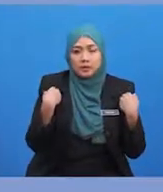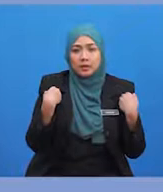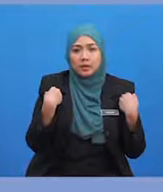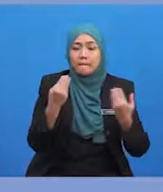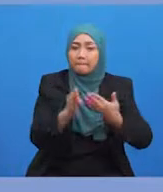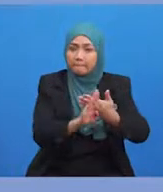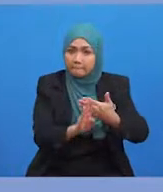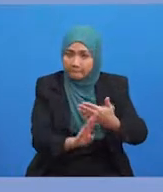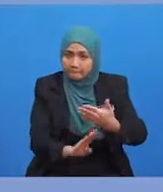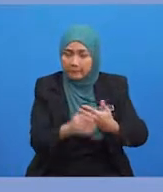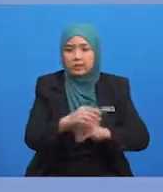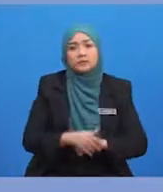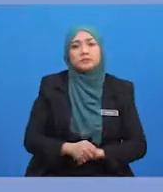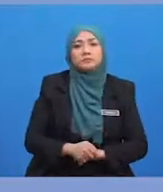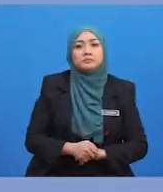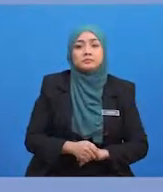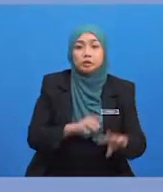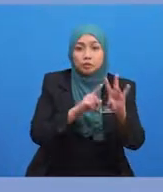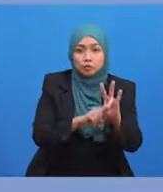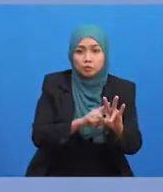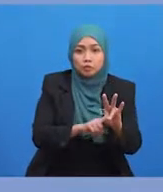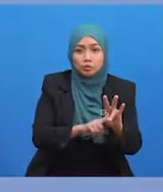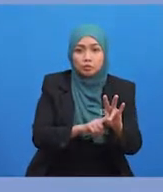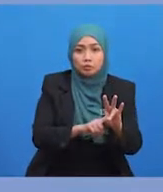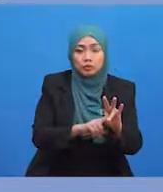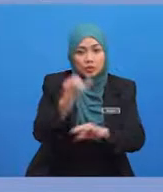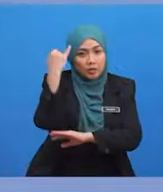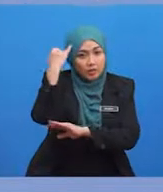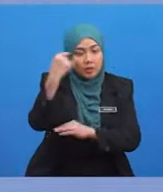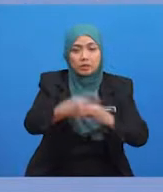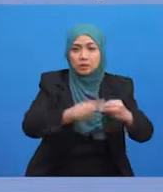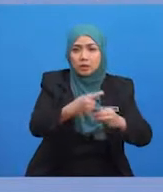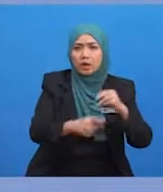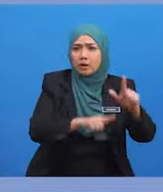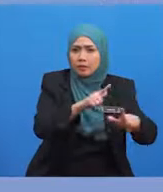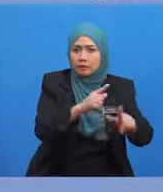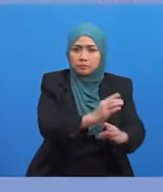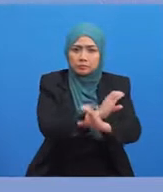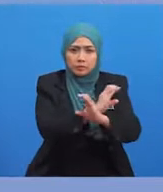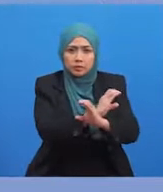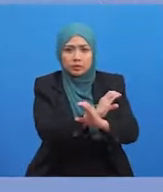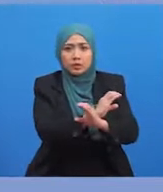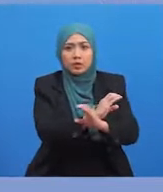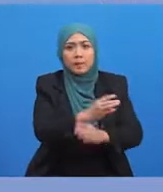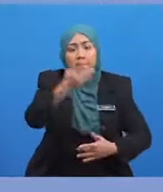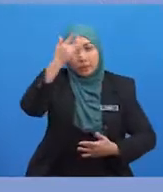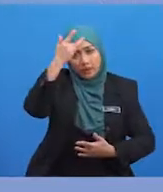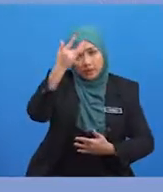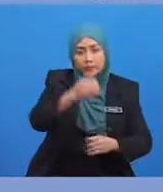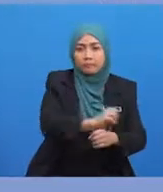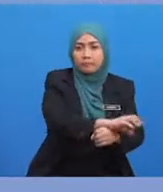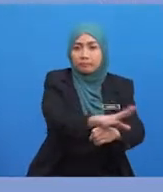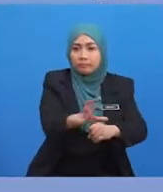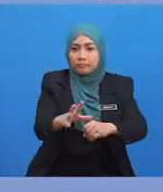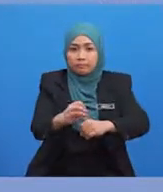berjangkit. Dan akhir sekali ialah mempraktikkan amalan harian yang sihat untuk kesihatan diri